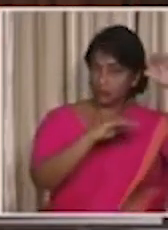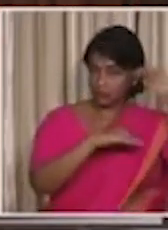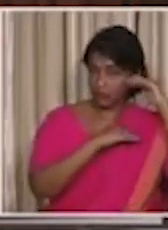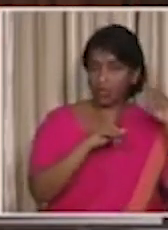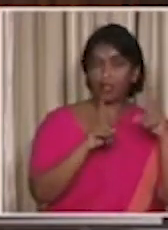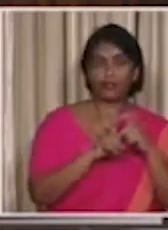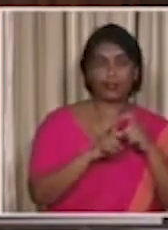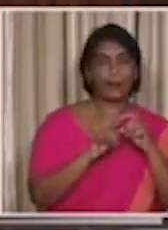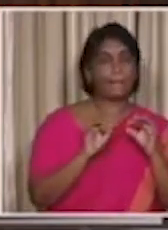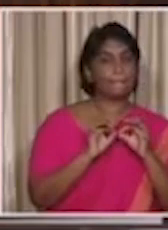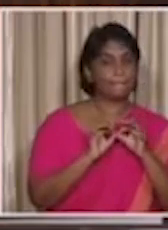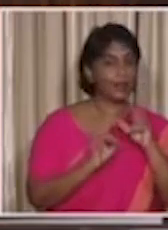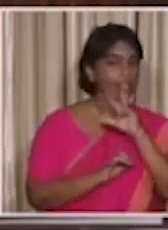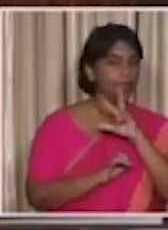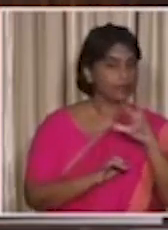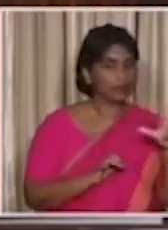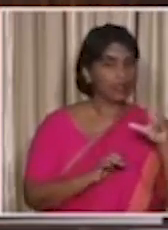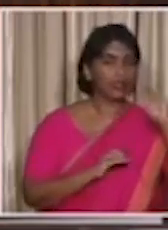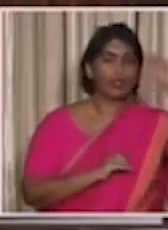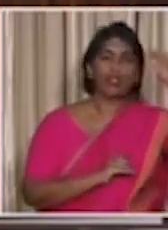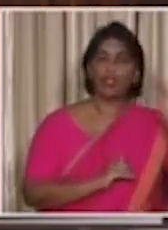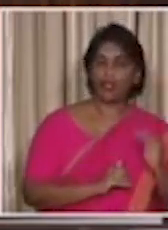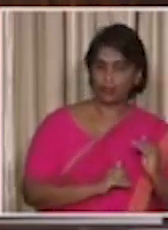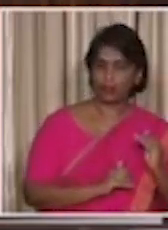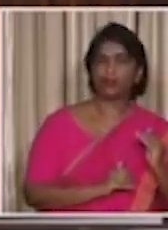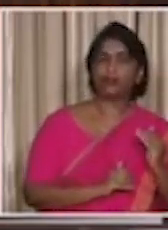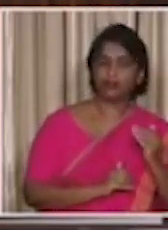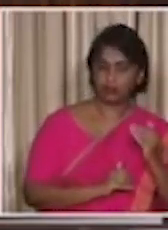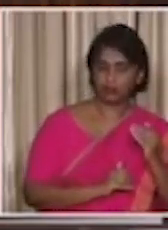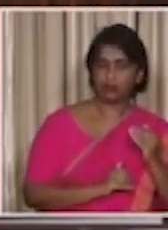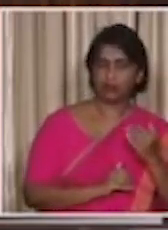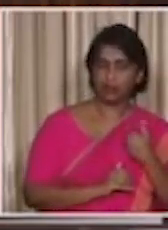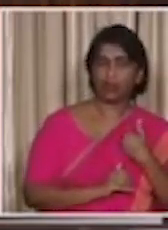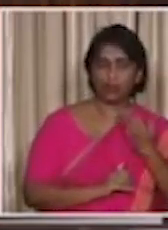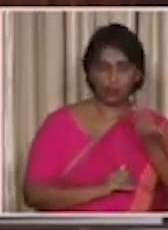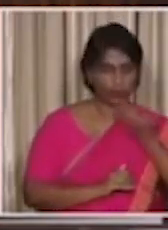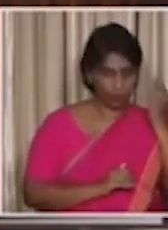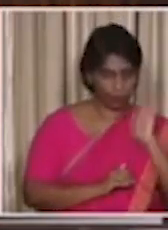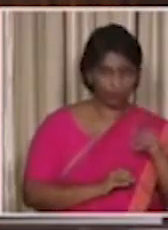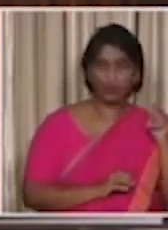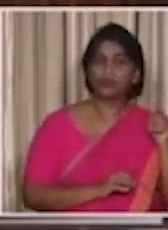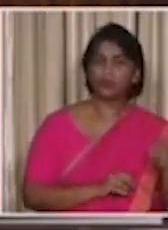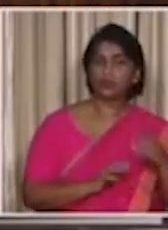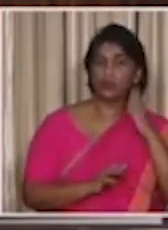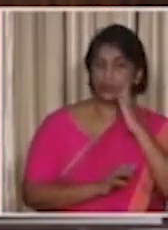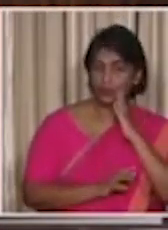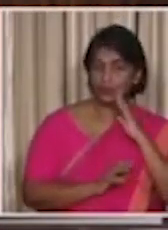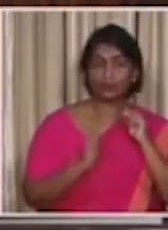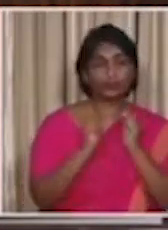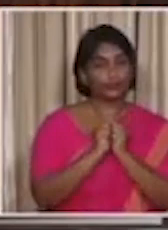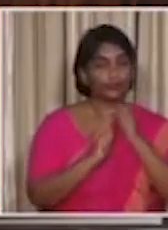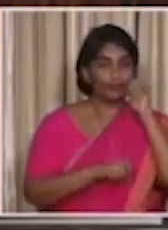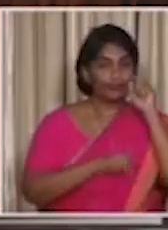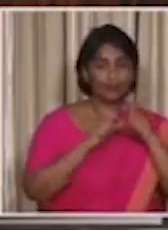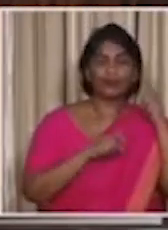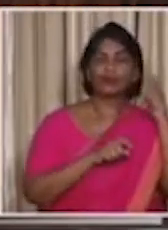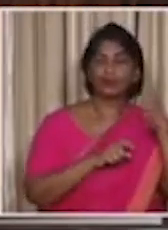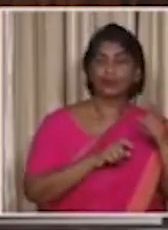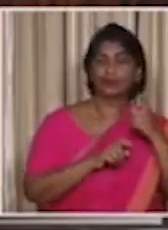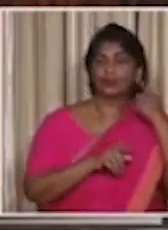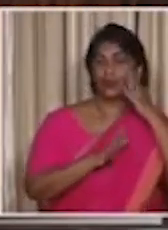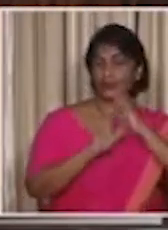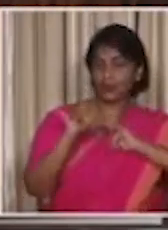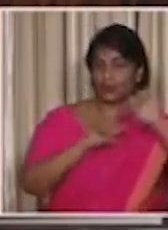ඩොලර් බිලියන 18ක් මට්ටමකට සීමා කර ගැනීමටත් අපට පුළුවන් වුණා විදේශ ශ්‍රමිකයන් මේ බැරෑරුම්